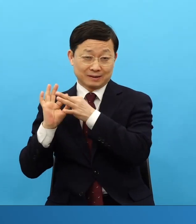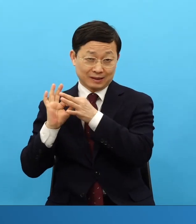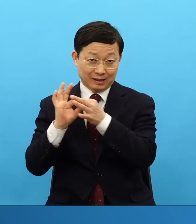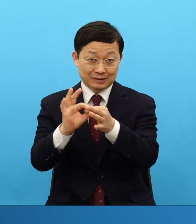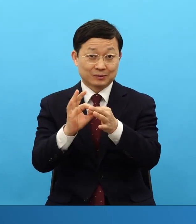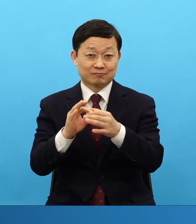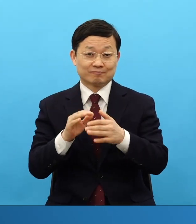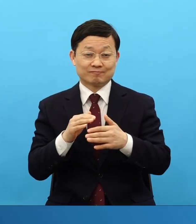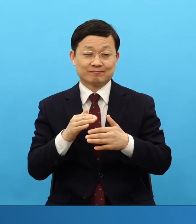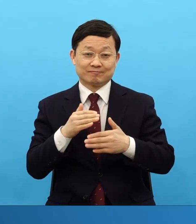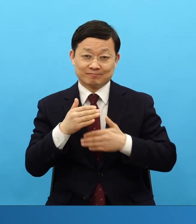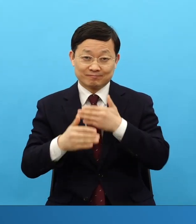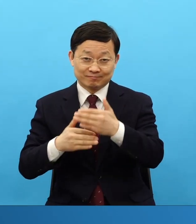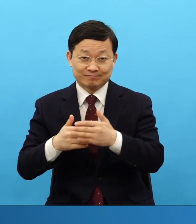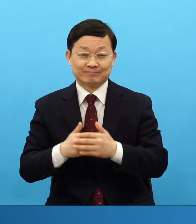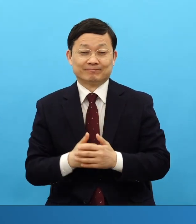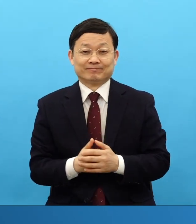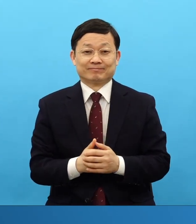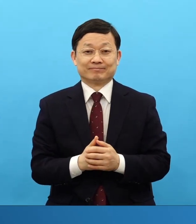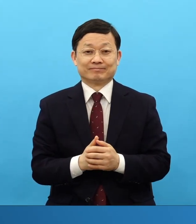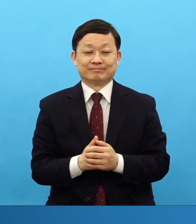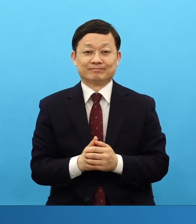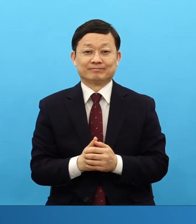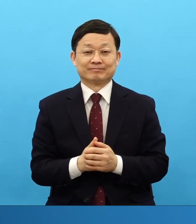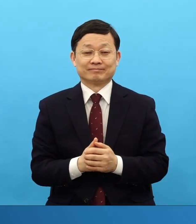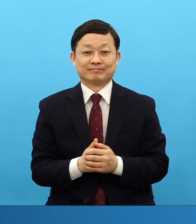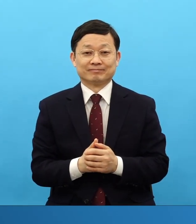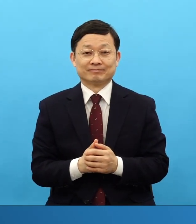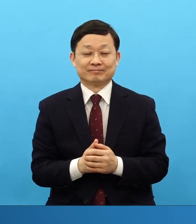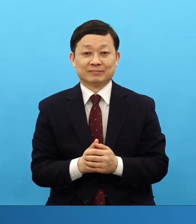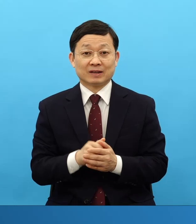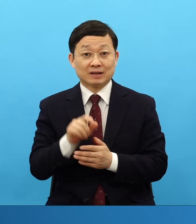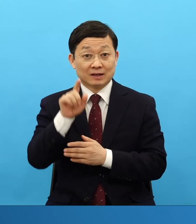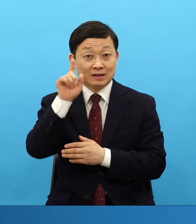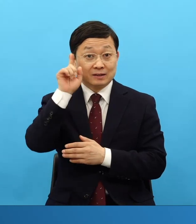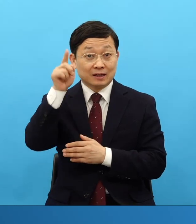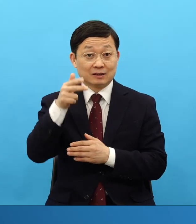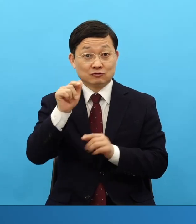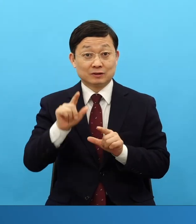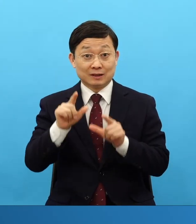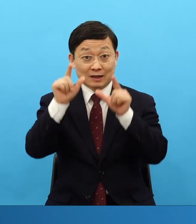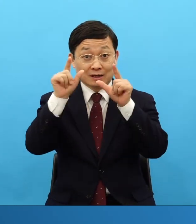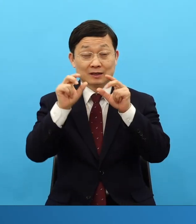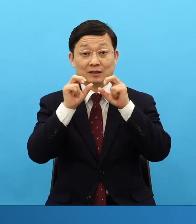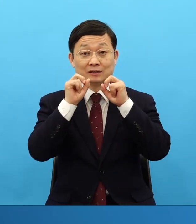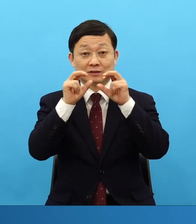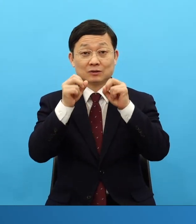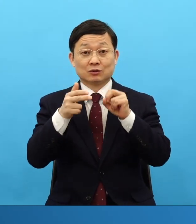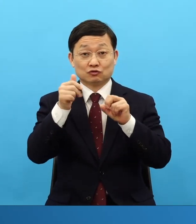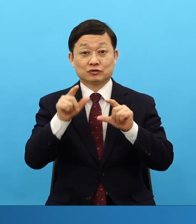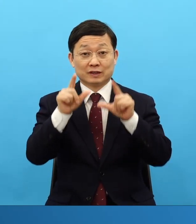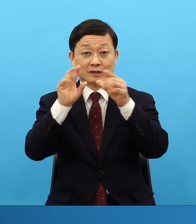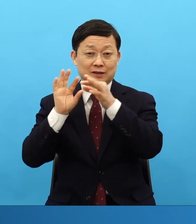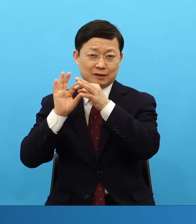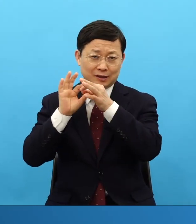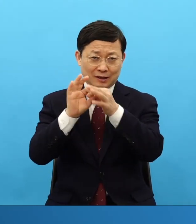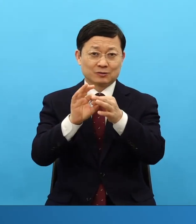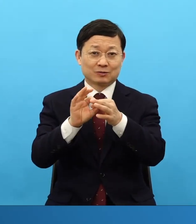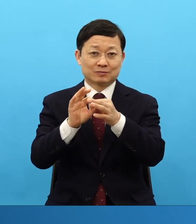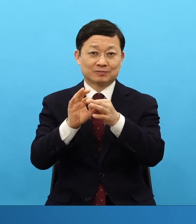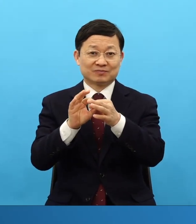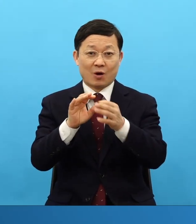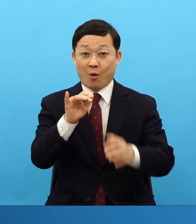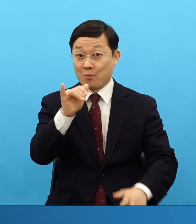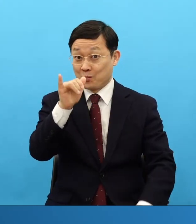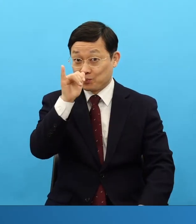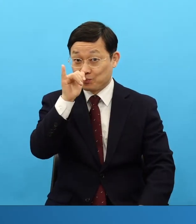continue. 공식적으로는 우리 이제 내일까지 우리 선교 대회를 하게 됩니다. And officially, the Missions Convention will be till tomorrow.